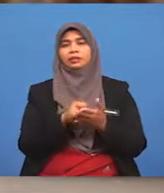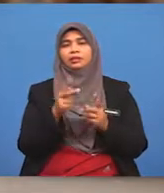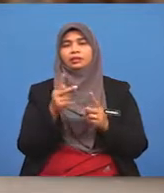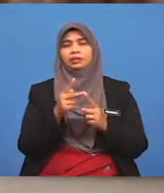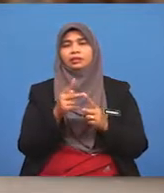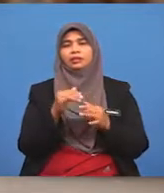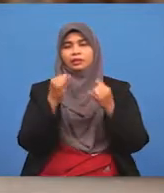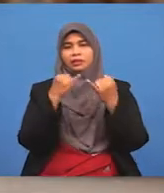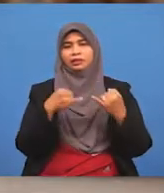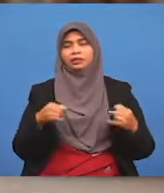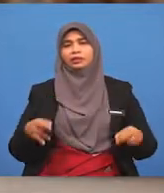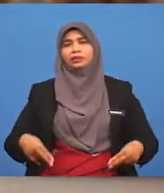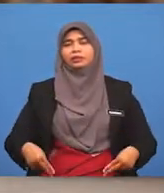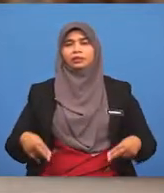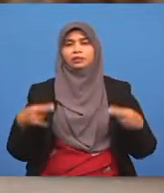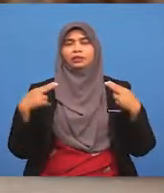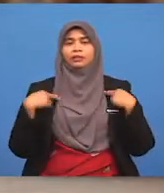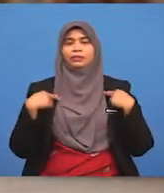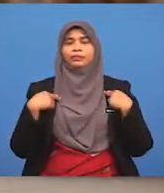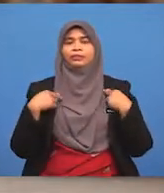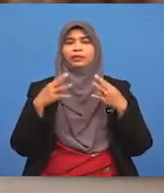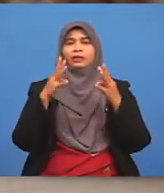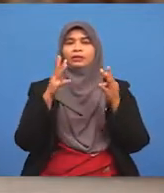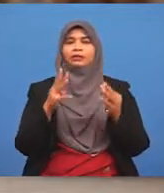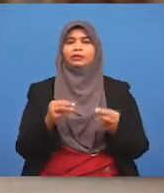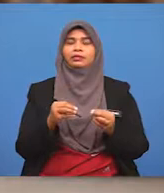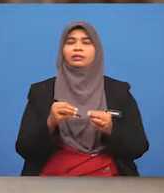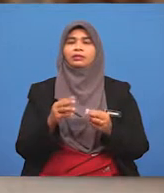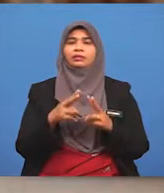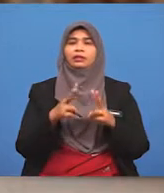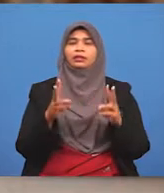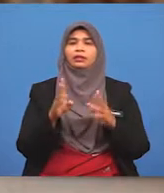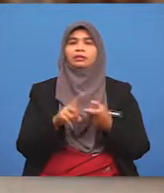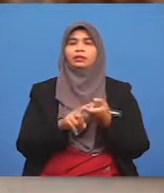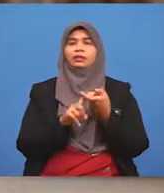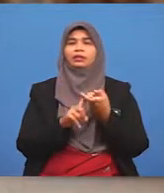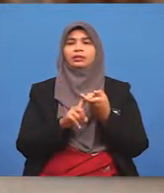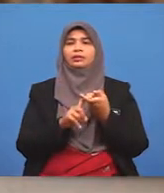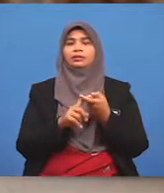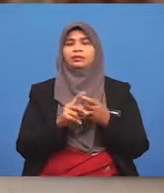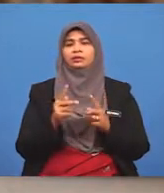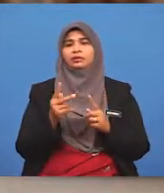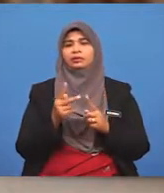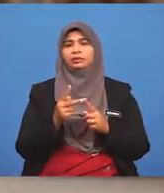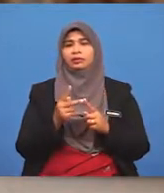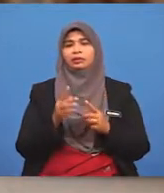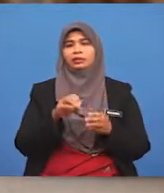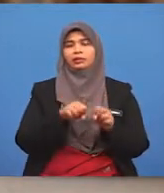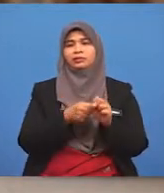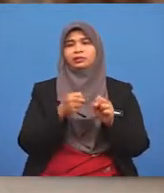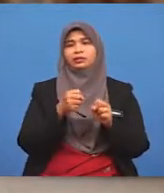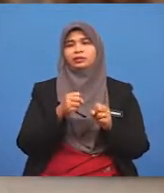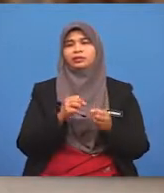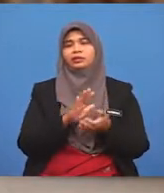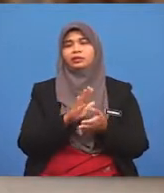Allah Subhanahu Wa Taala menciptakan alam ini seimbang untuk kemakmuran manusia. Alam